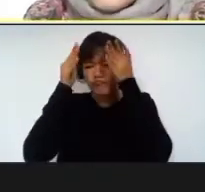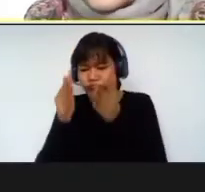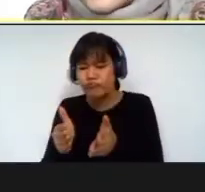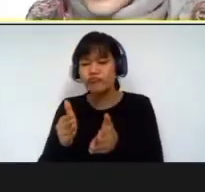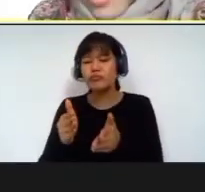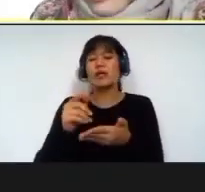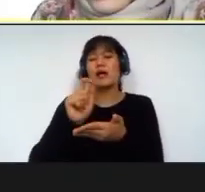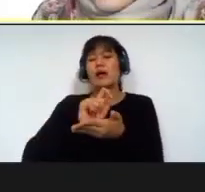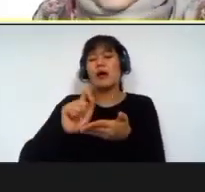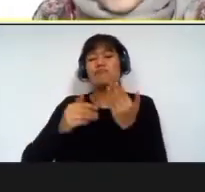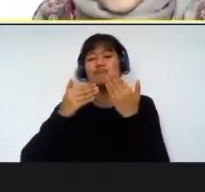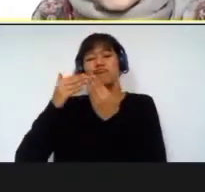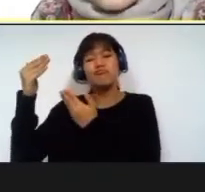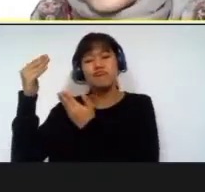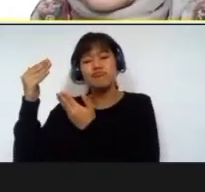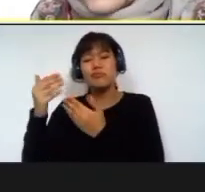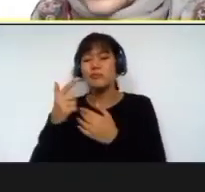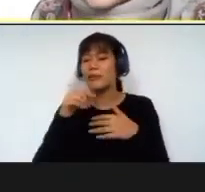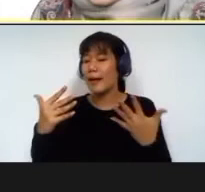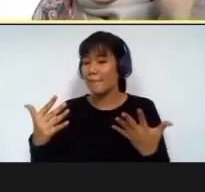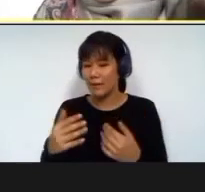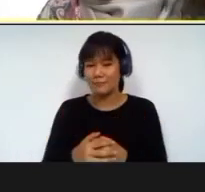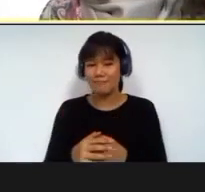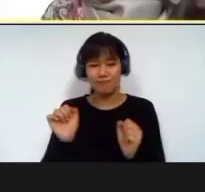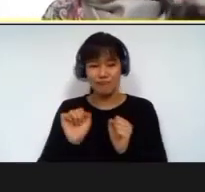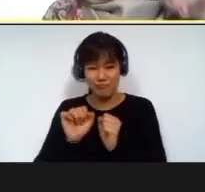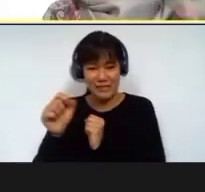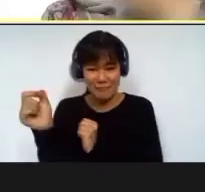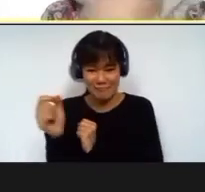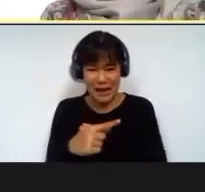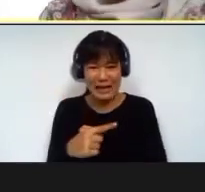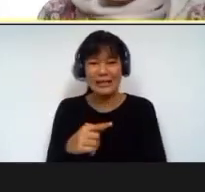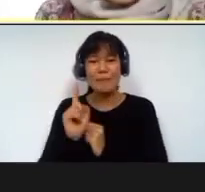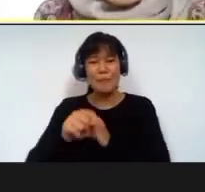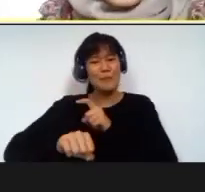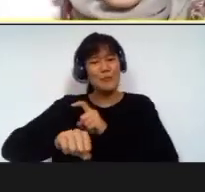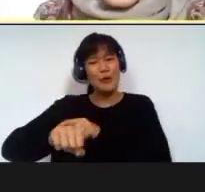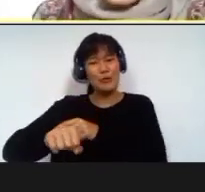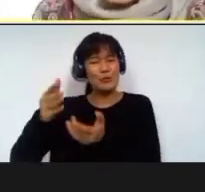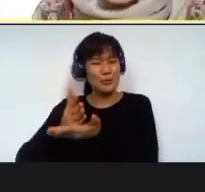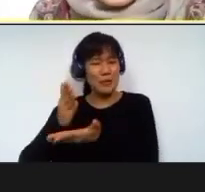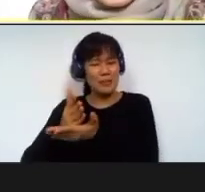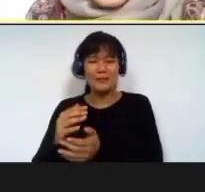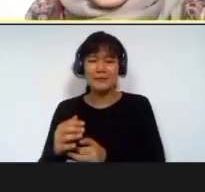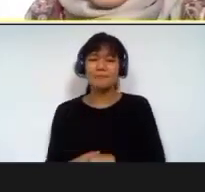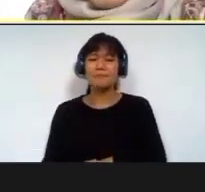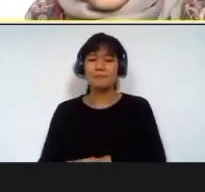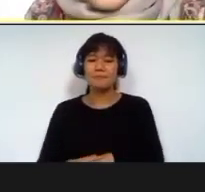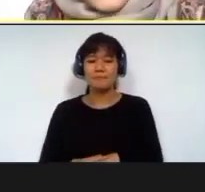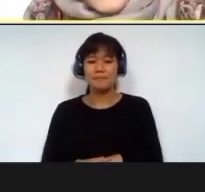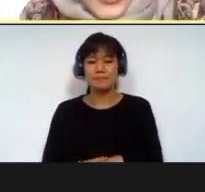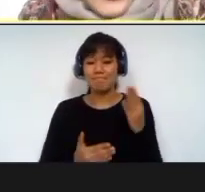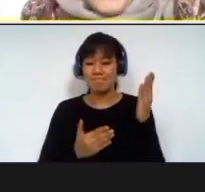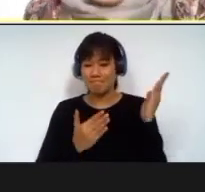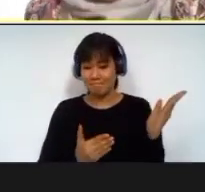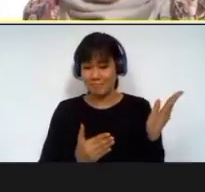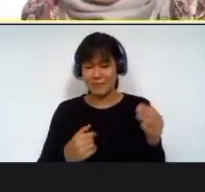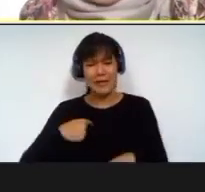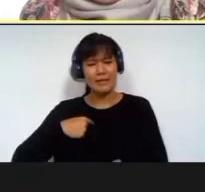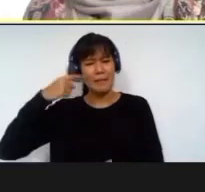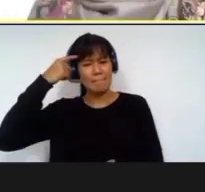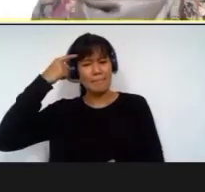konteks madrasah? Saya akan coba cepat karena waktu kita cukup terbatas. Menurut saya,